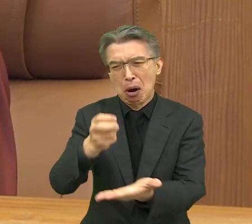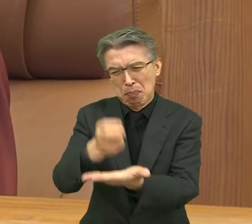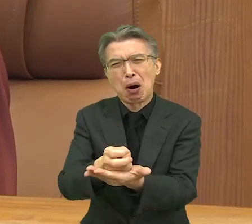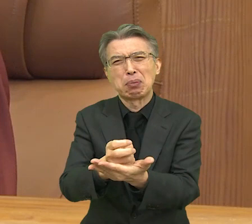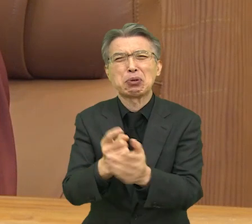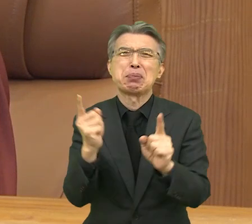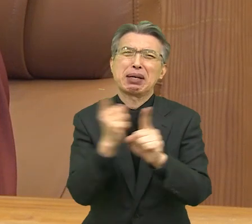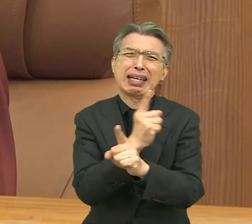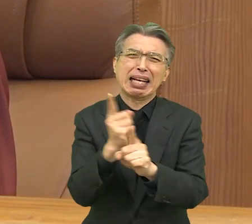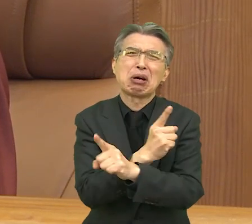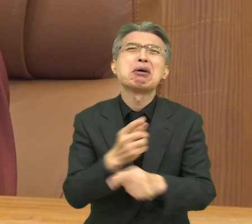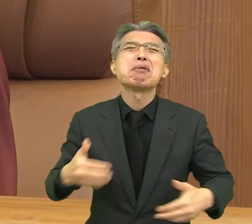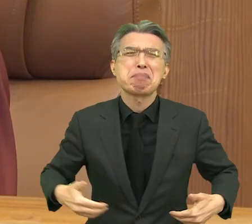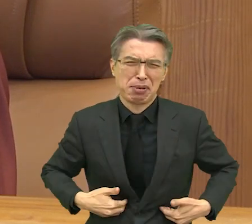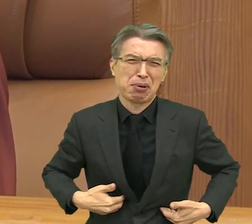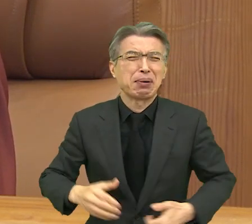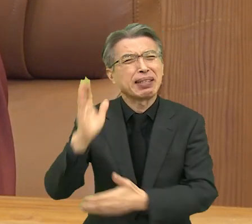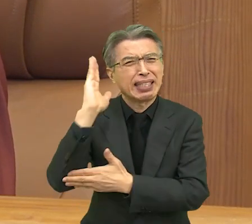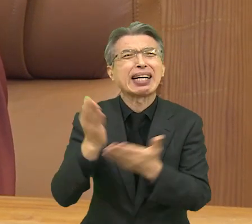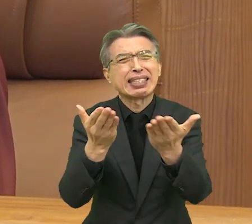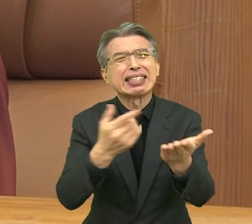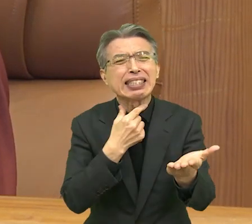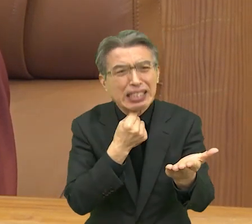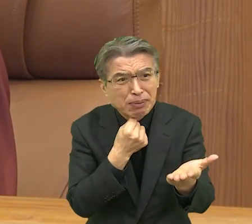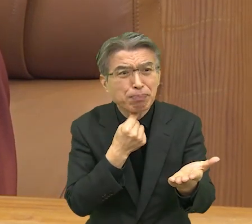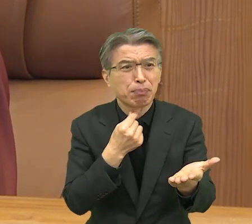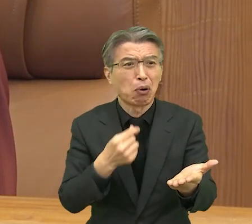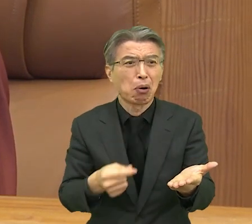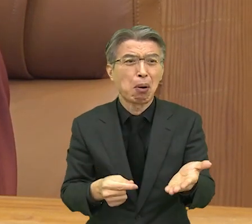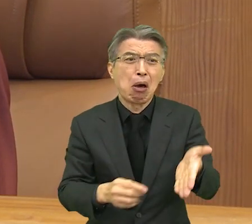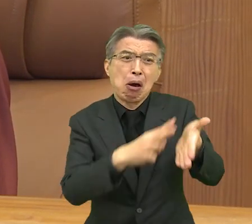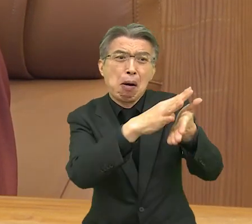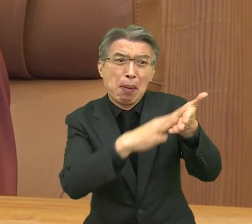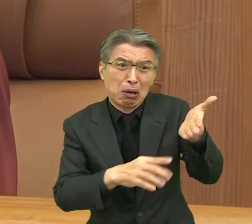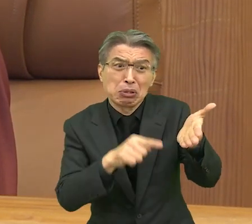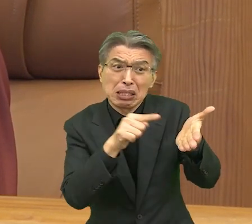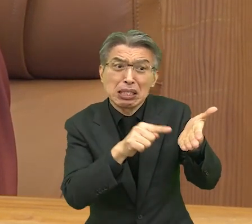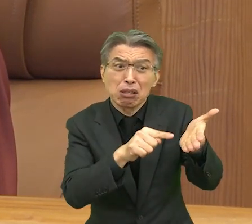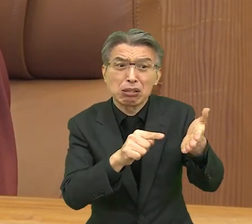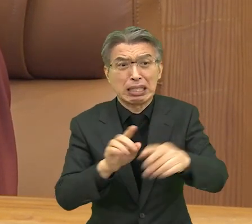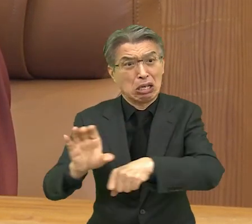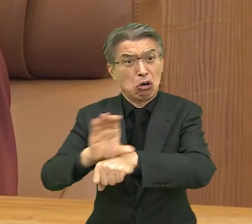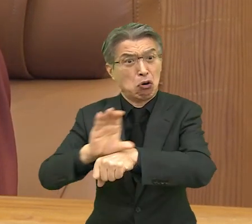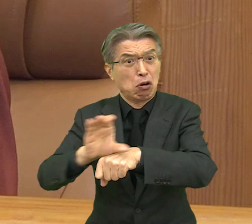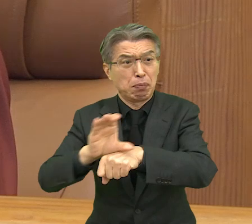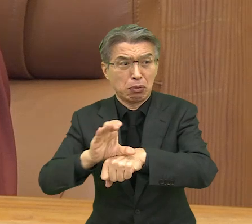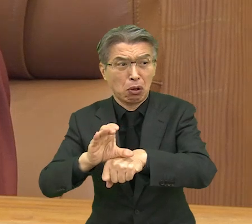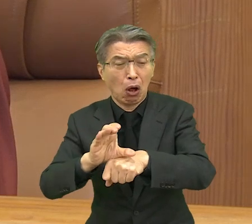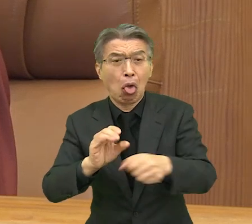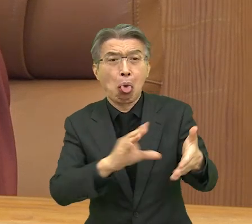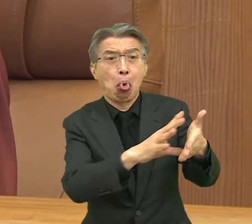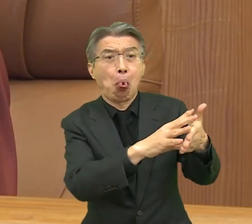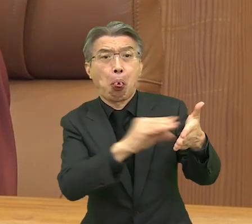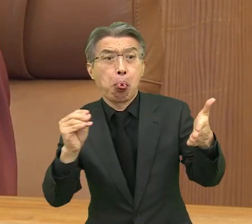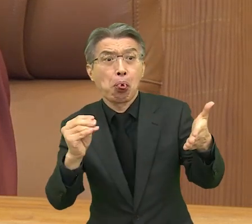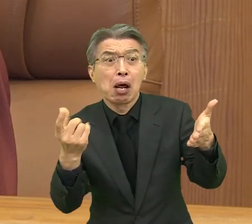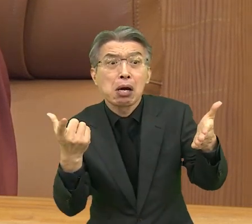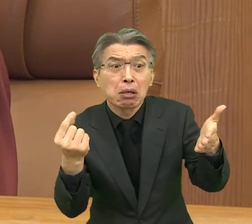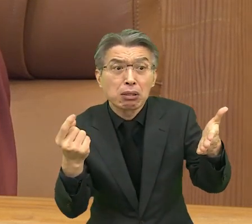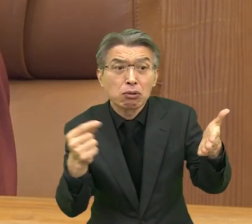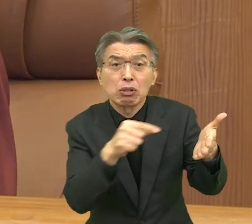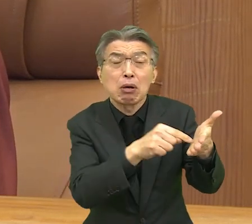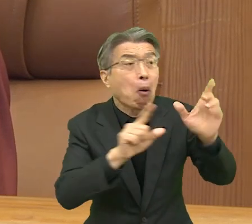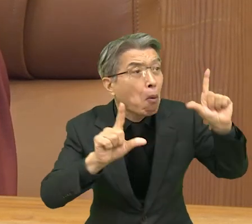것이 바람직하다는 의견을 말씀드립니다. 통상 바코드는 컴퓨터가 인식할 수 있도록 표시한